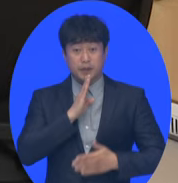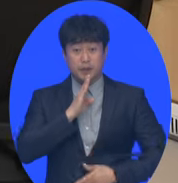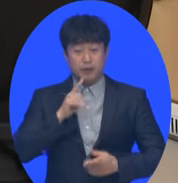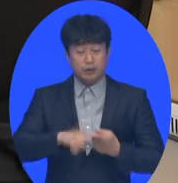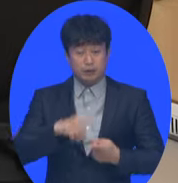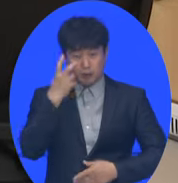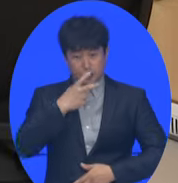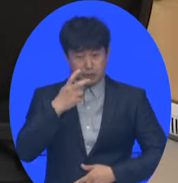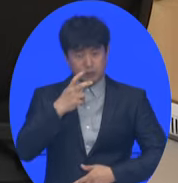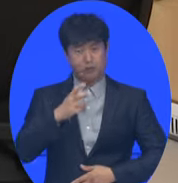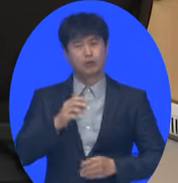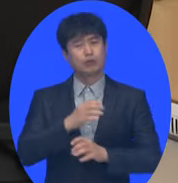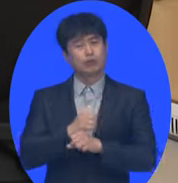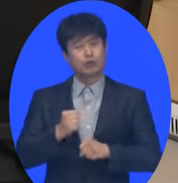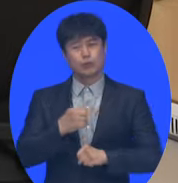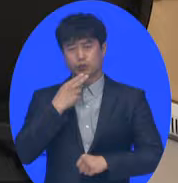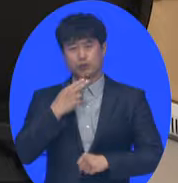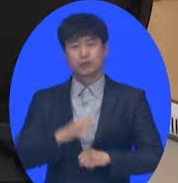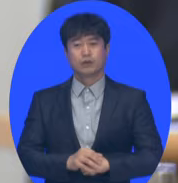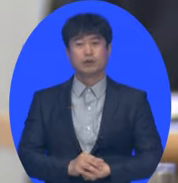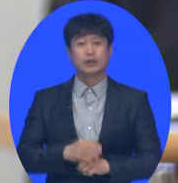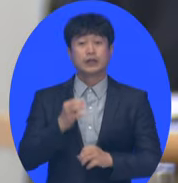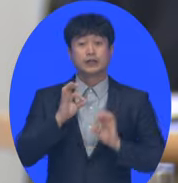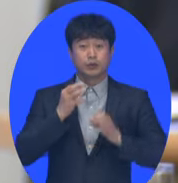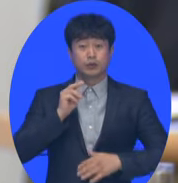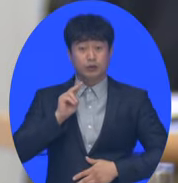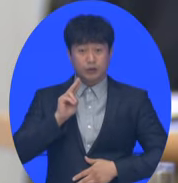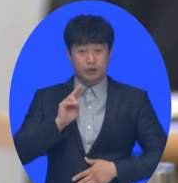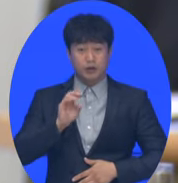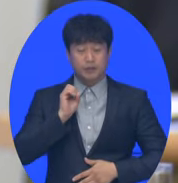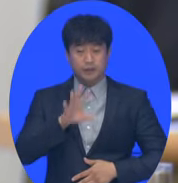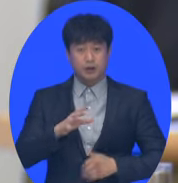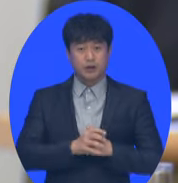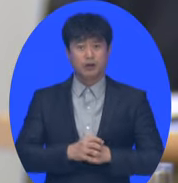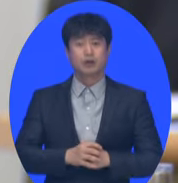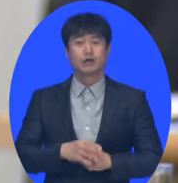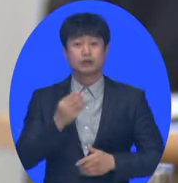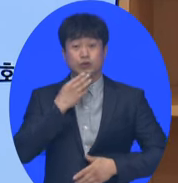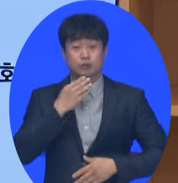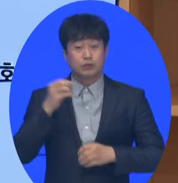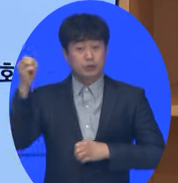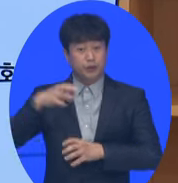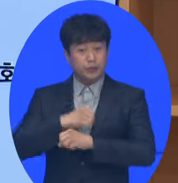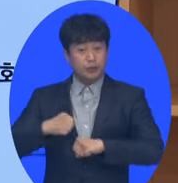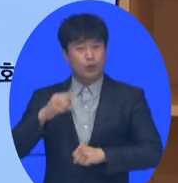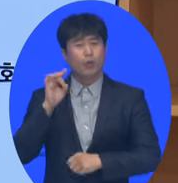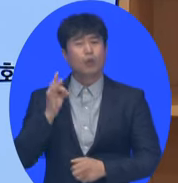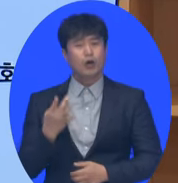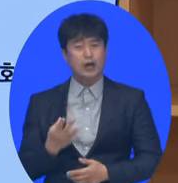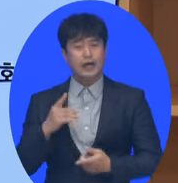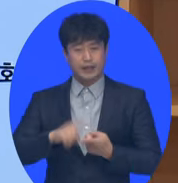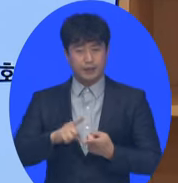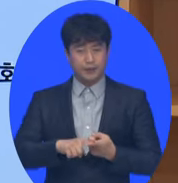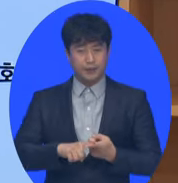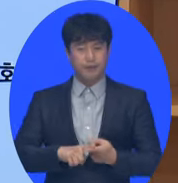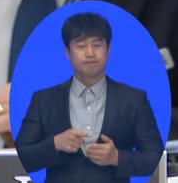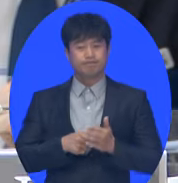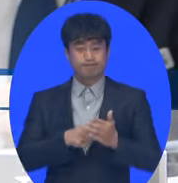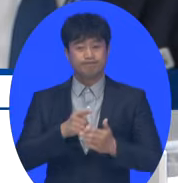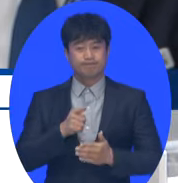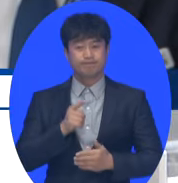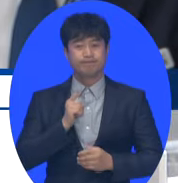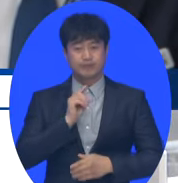않아요. 답변에 나선 김동연 경기도지사는 서울 양평 고속도로의 원안 추진의 뜻을 분명하게 밝혔습니다. 당초